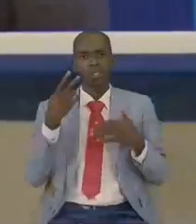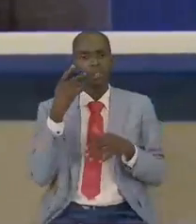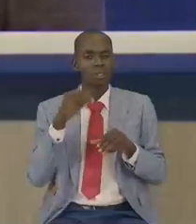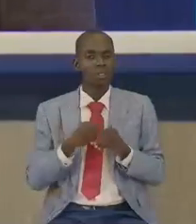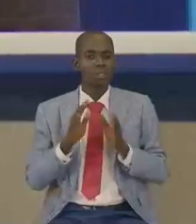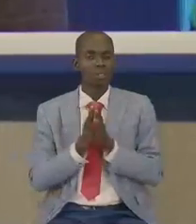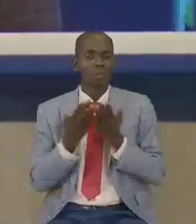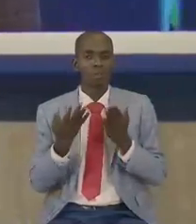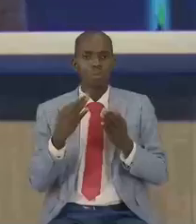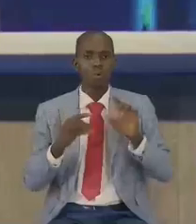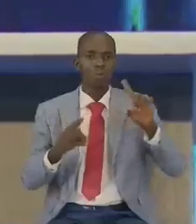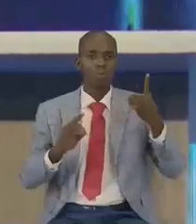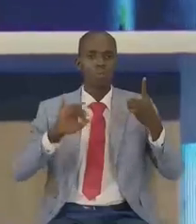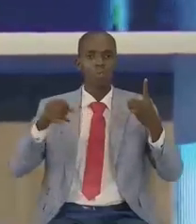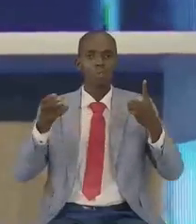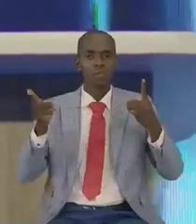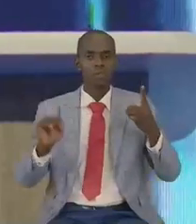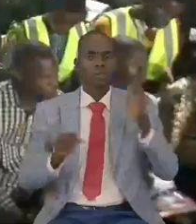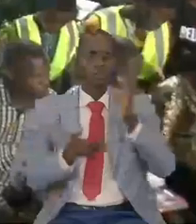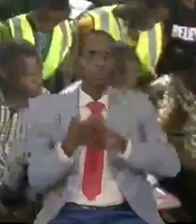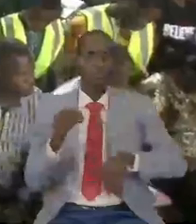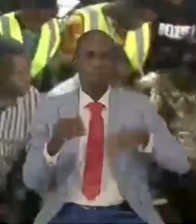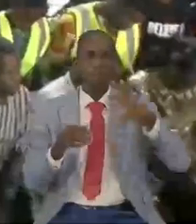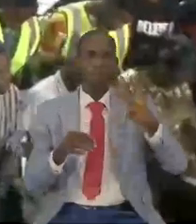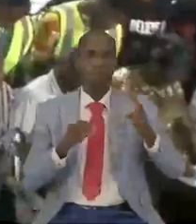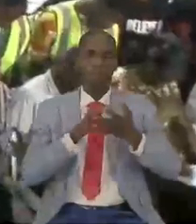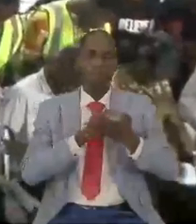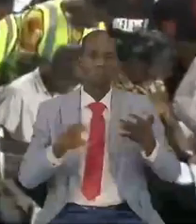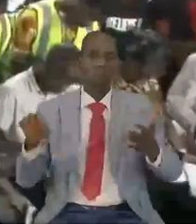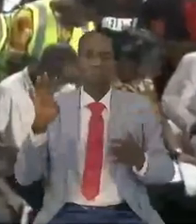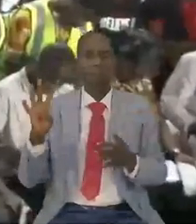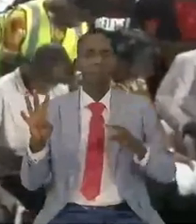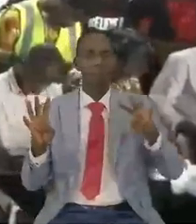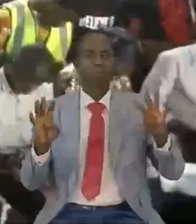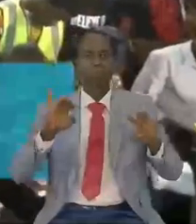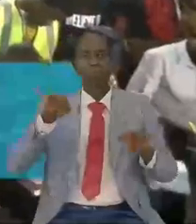Jean, chapitre 4. Lisons ici le verset 4. Un roi,